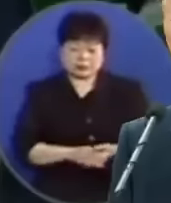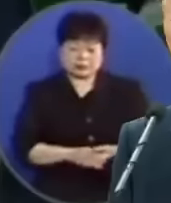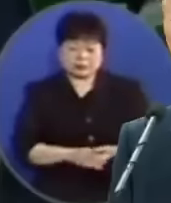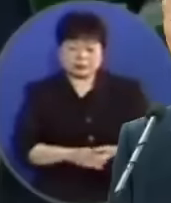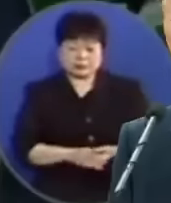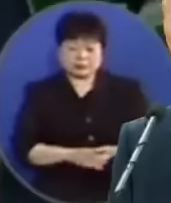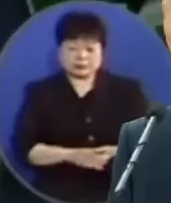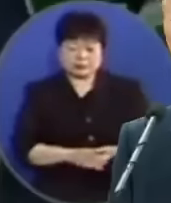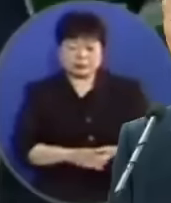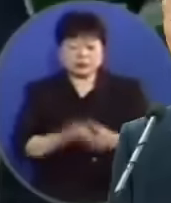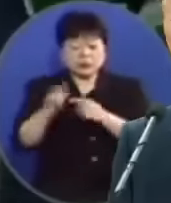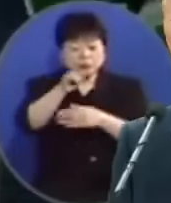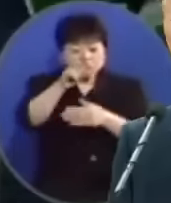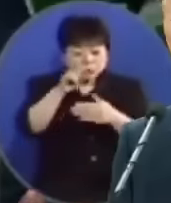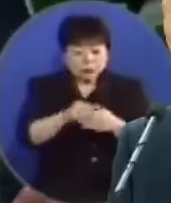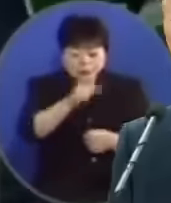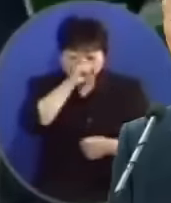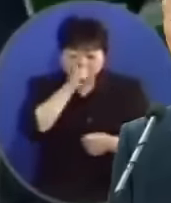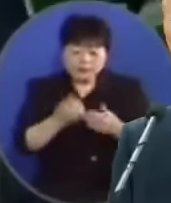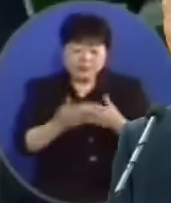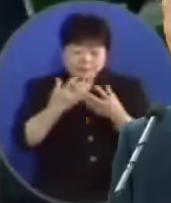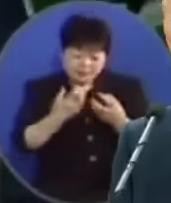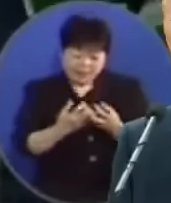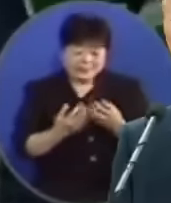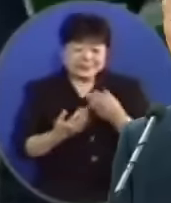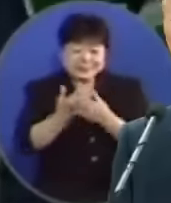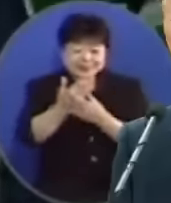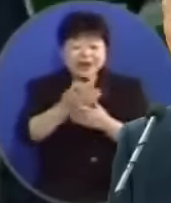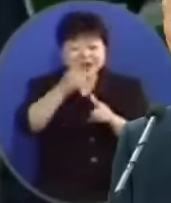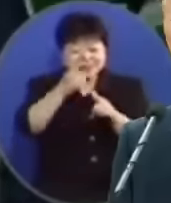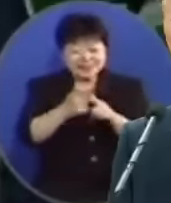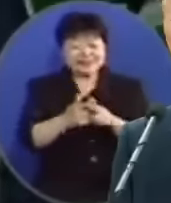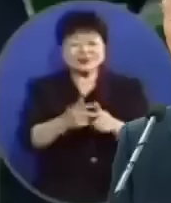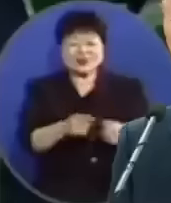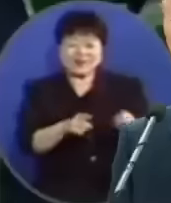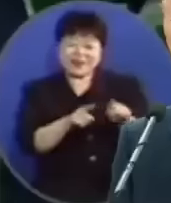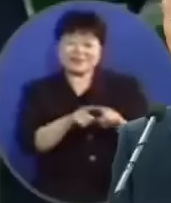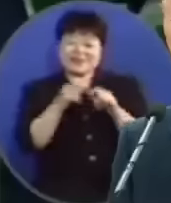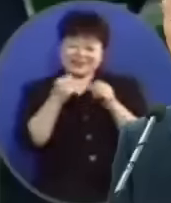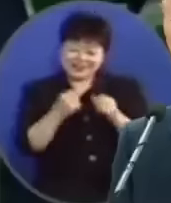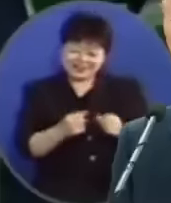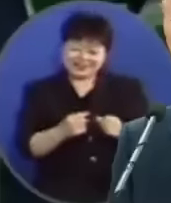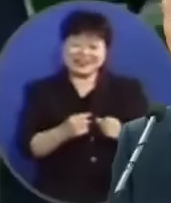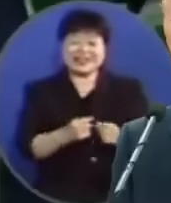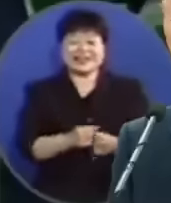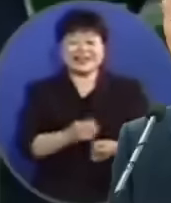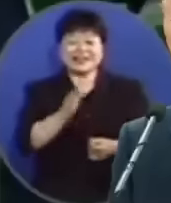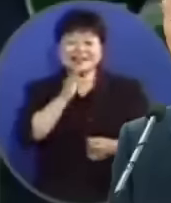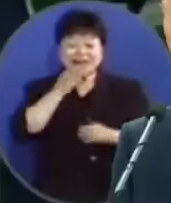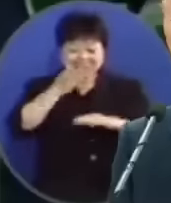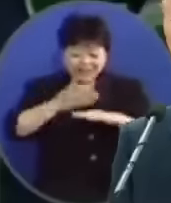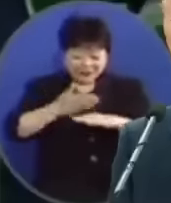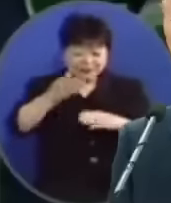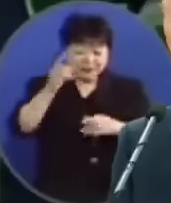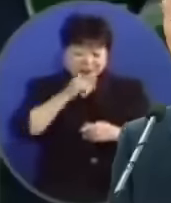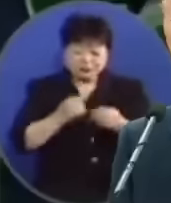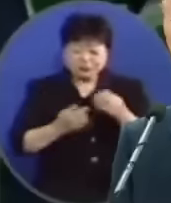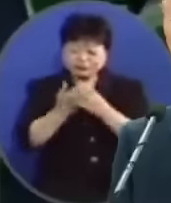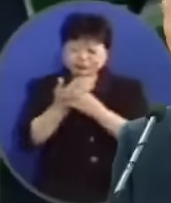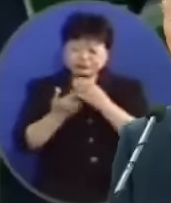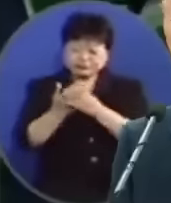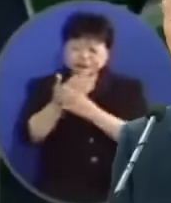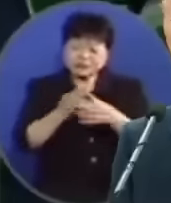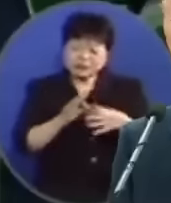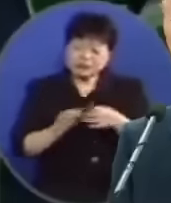것입니다. 그러면 우리 생활 중에 좋은 일이 많이 생겨나면 아 예수님이 나와 같이 계신다 찬미하고 감사하게 됐습니다. 나쁜 일이 자꾸